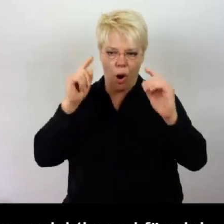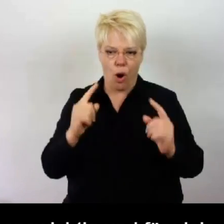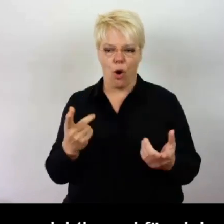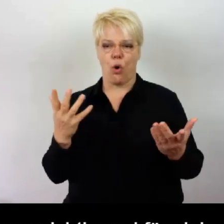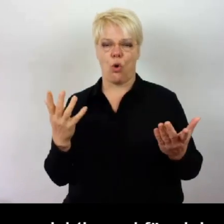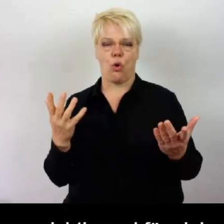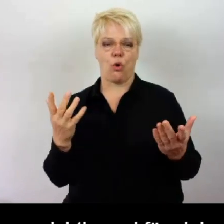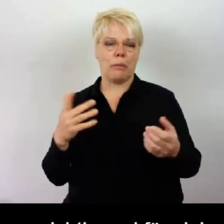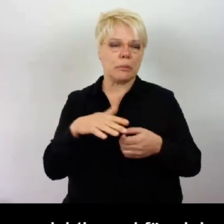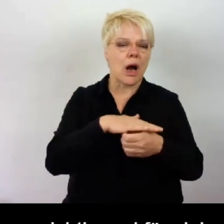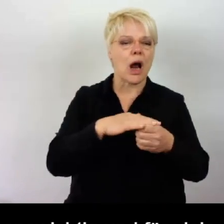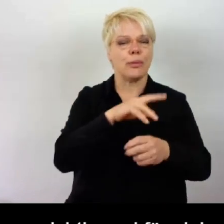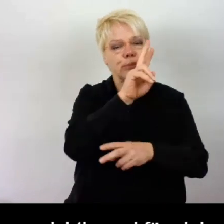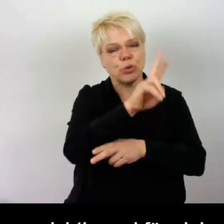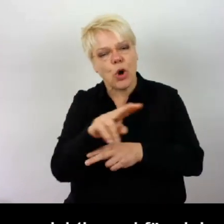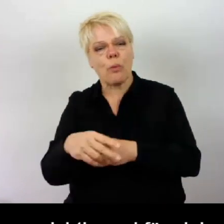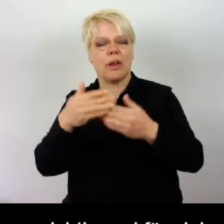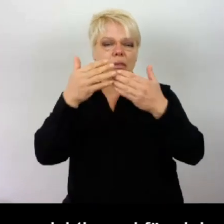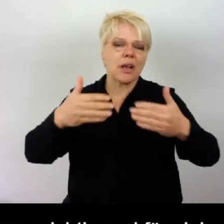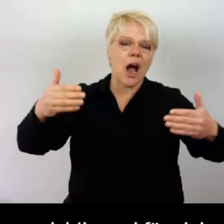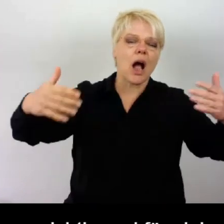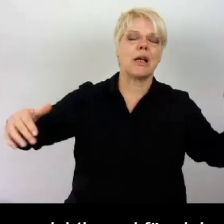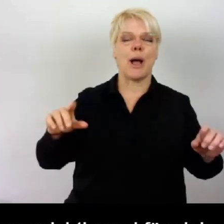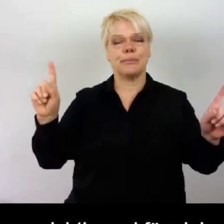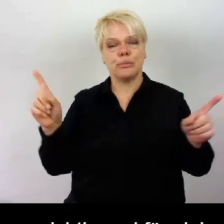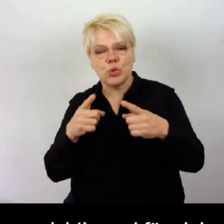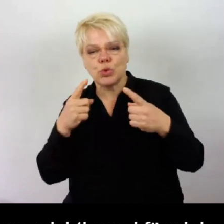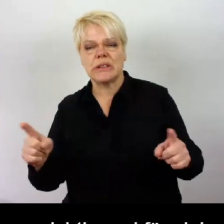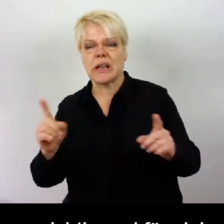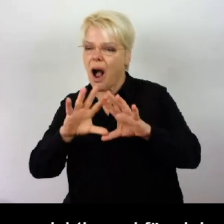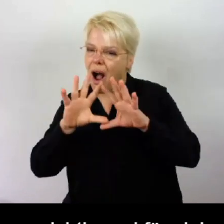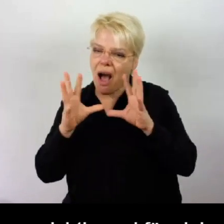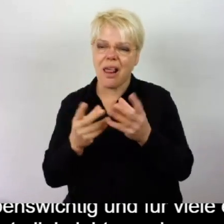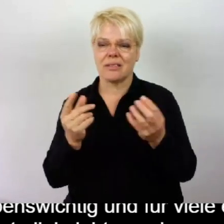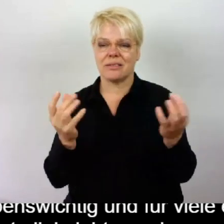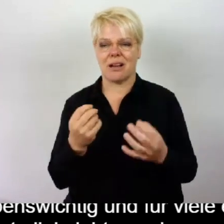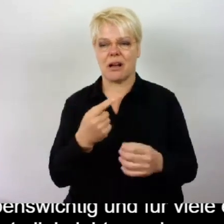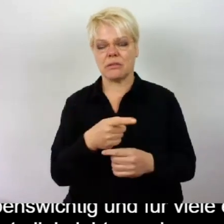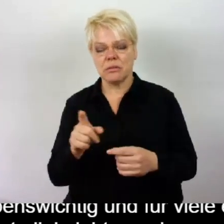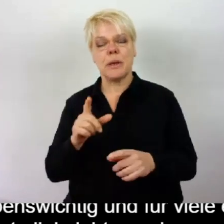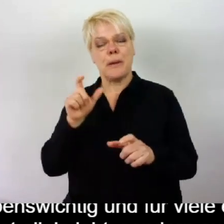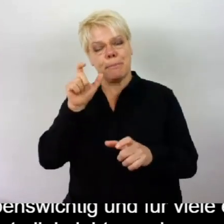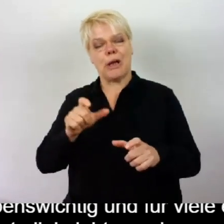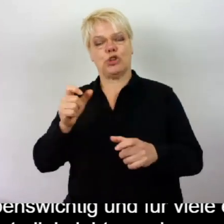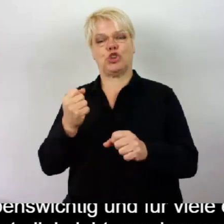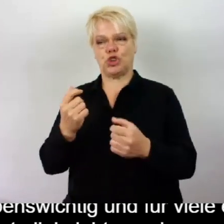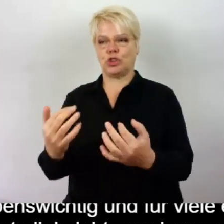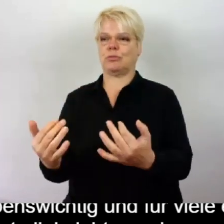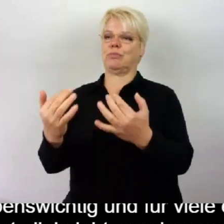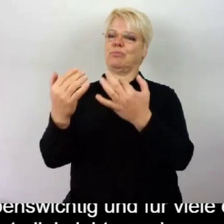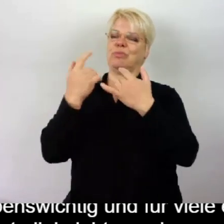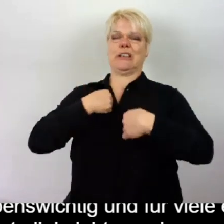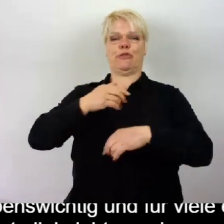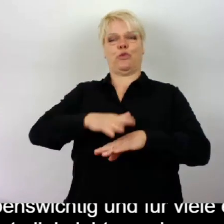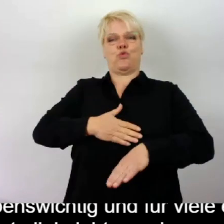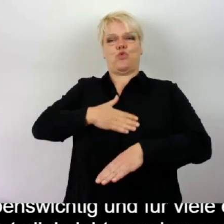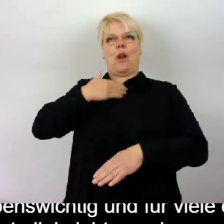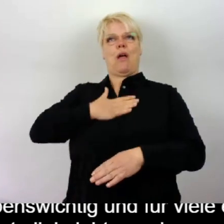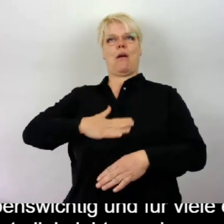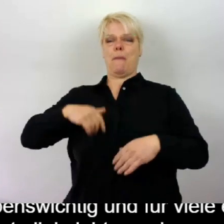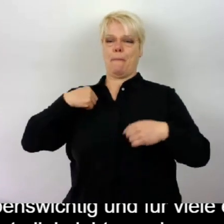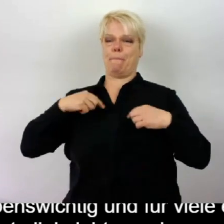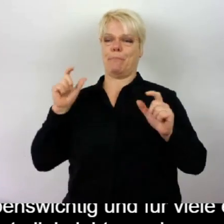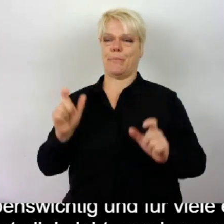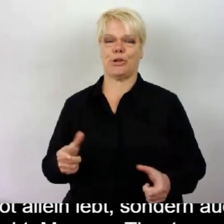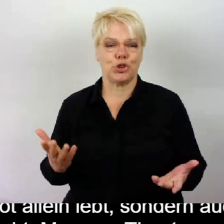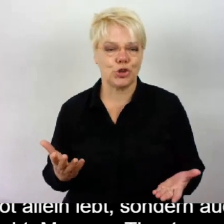Einrichtung nach der anderen schließen muss, wenn man Verbote aussprechen muss, wenn man einfach auch sicherstellen muss, dass die Schauspielerinnen, die Schauspieler,